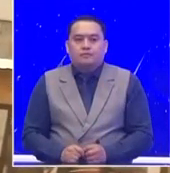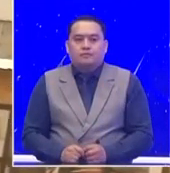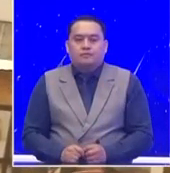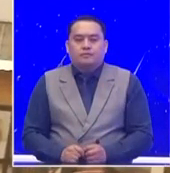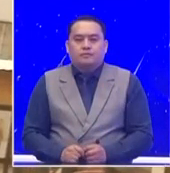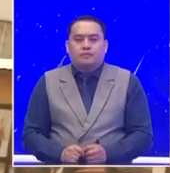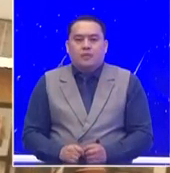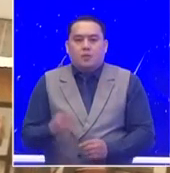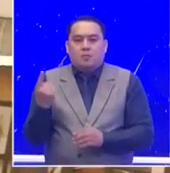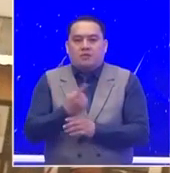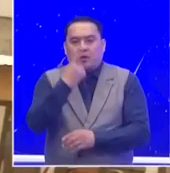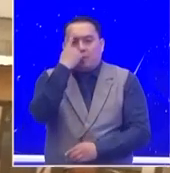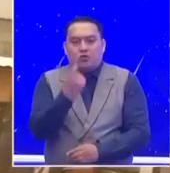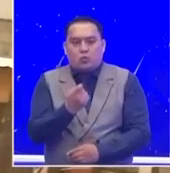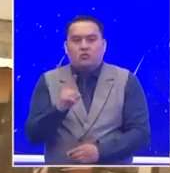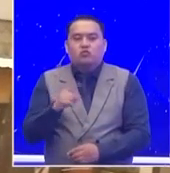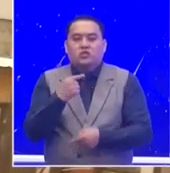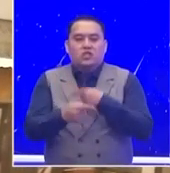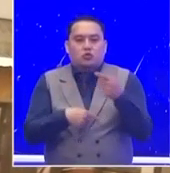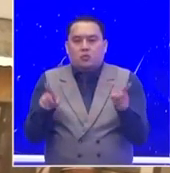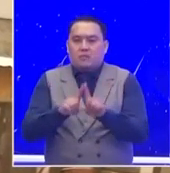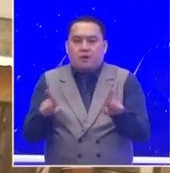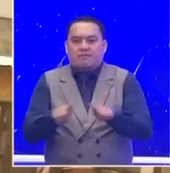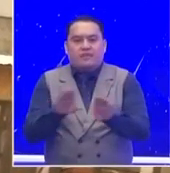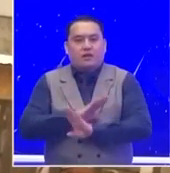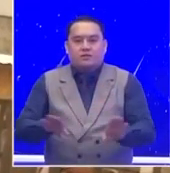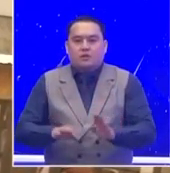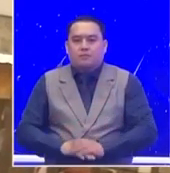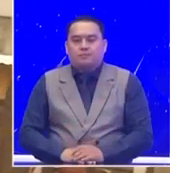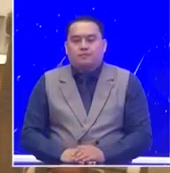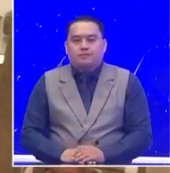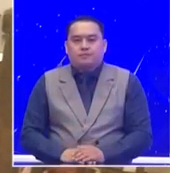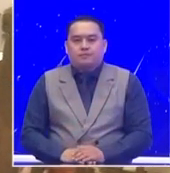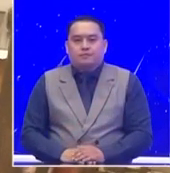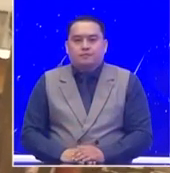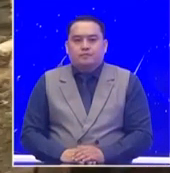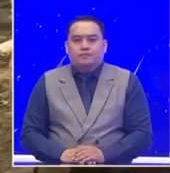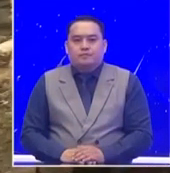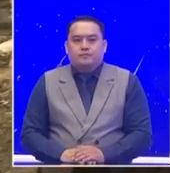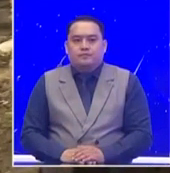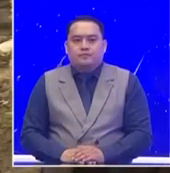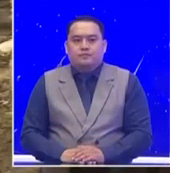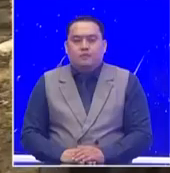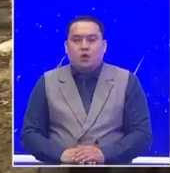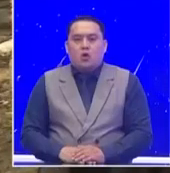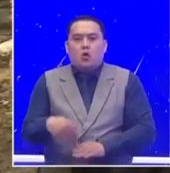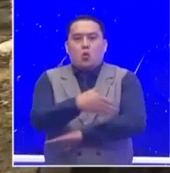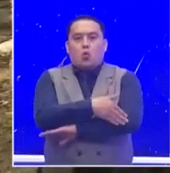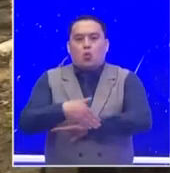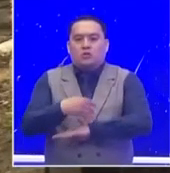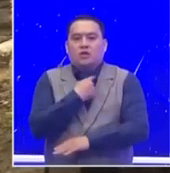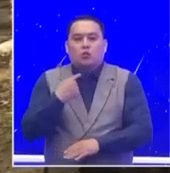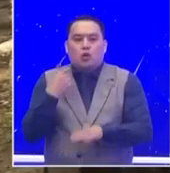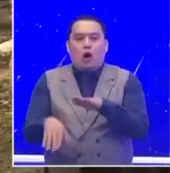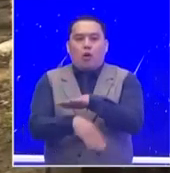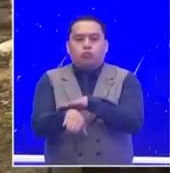Мы вас первый раз предупреждаем, чтобы в следующий раз такого вот не было повторено. Хорошо? Все, спасибо. Улицы областного центра